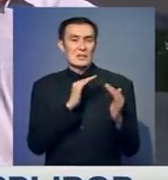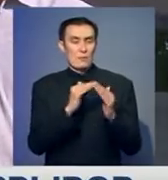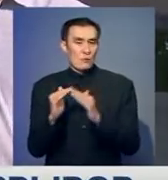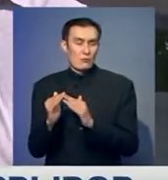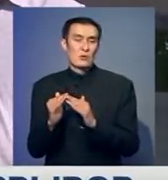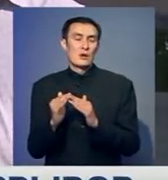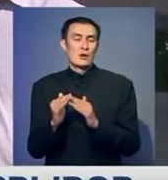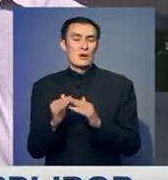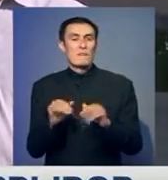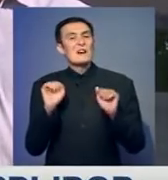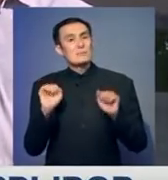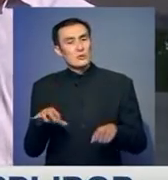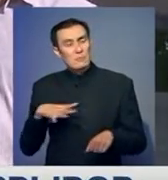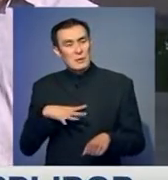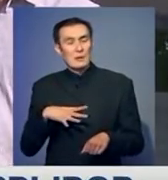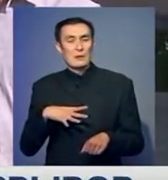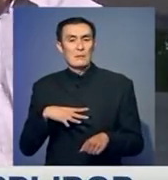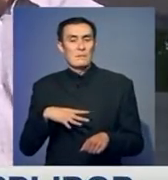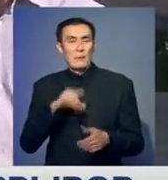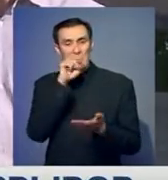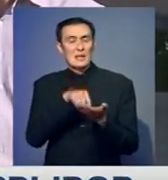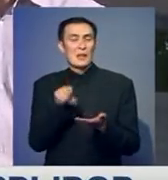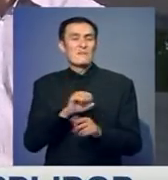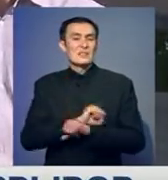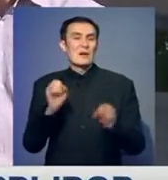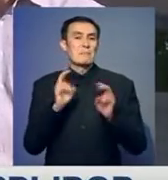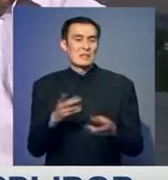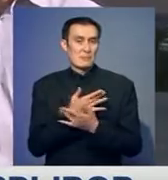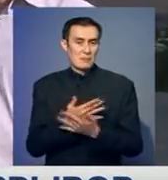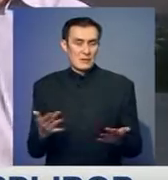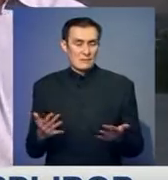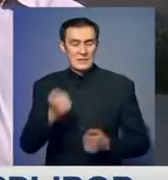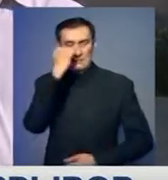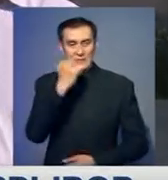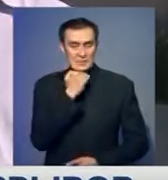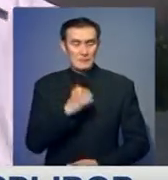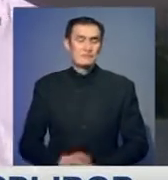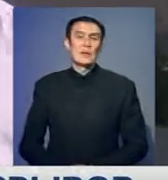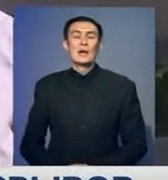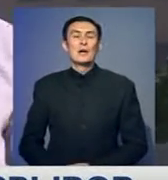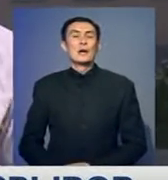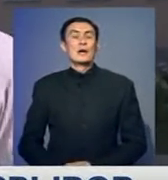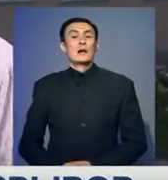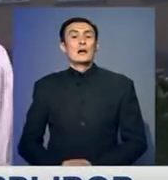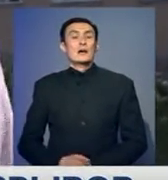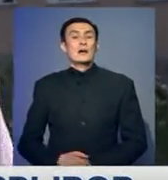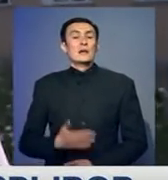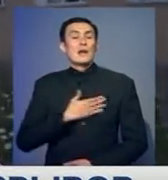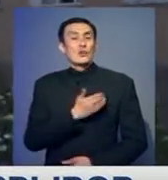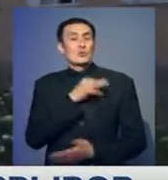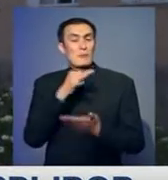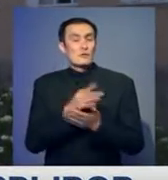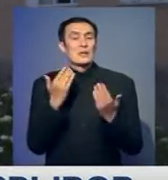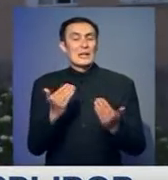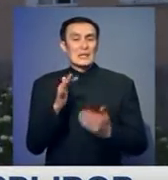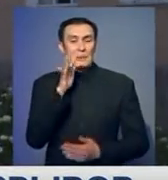от возможного нахождения там взрывоопасных предметов. Спасибо. Я добавлю, что на